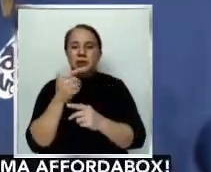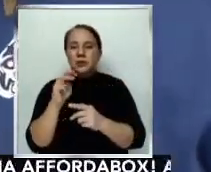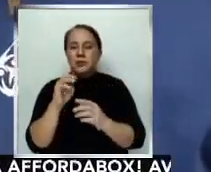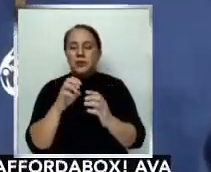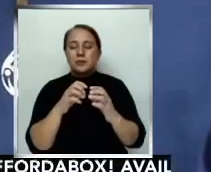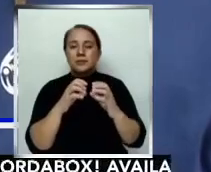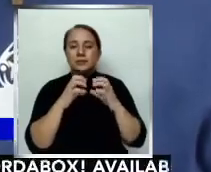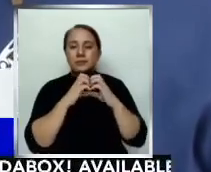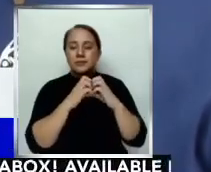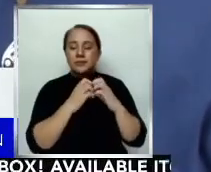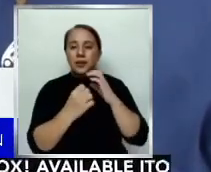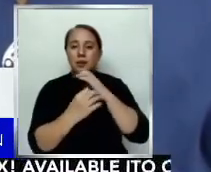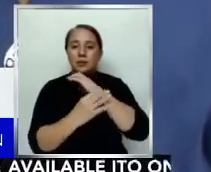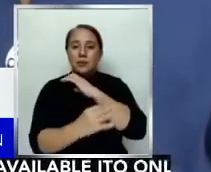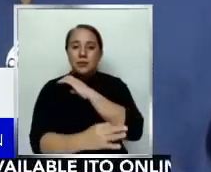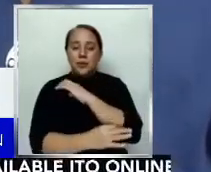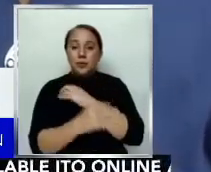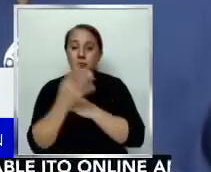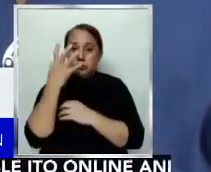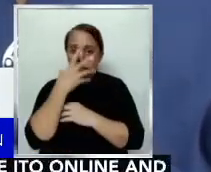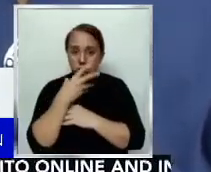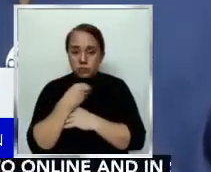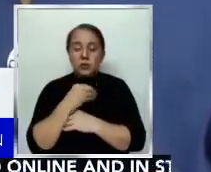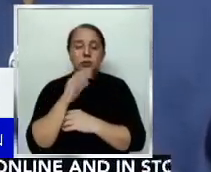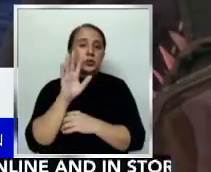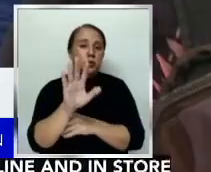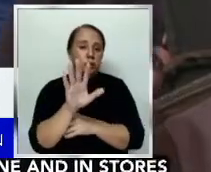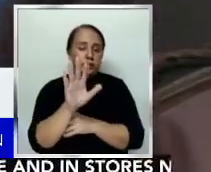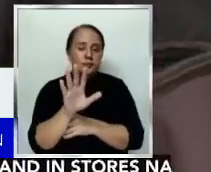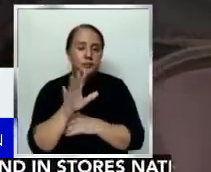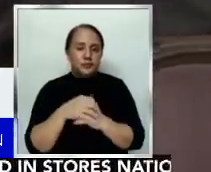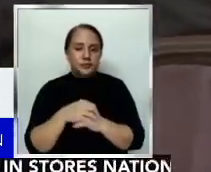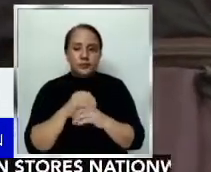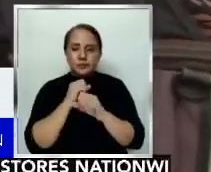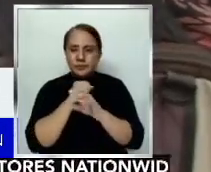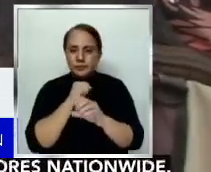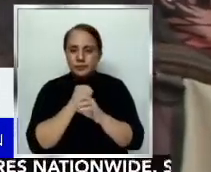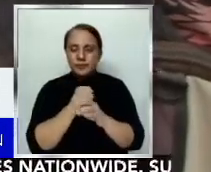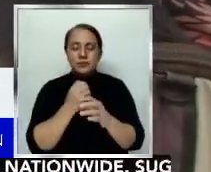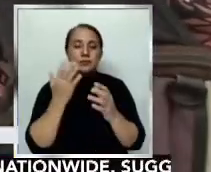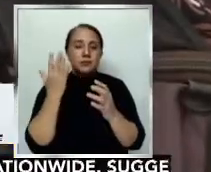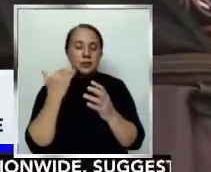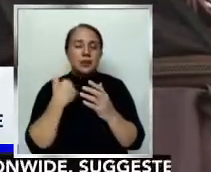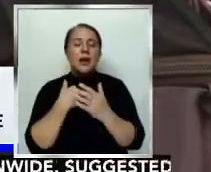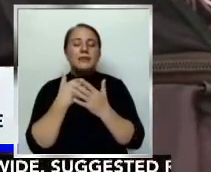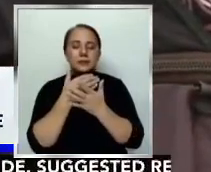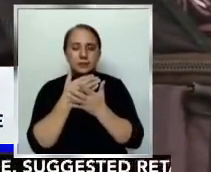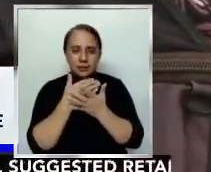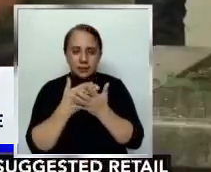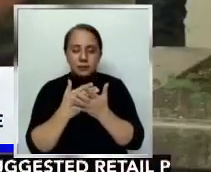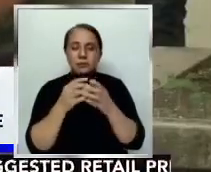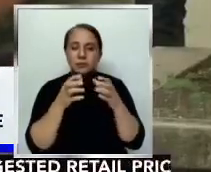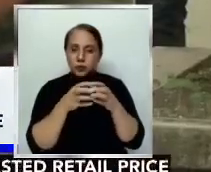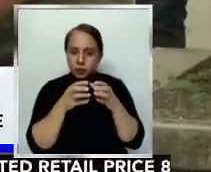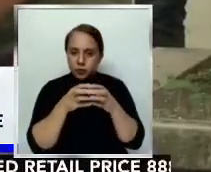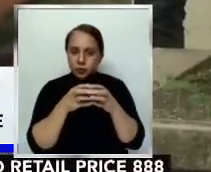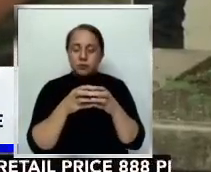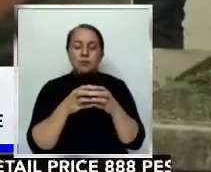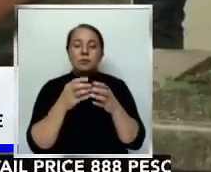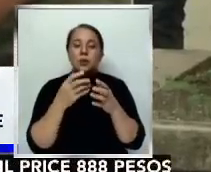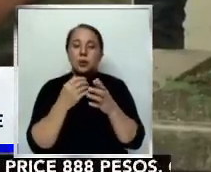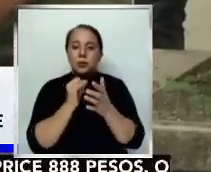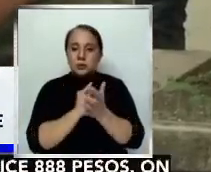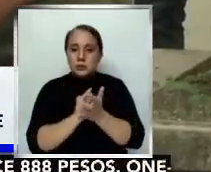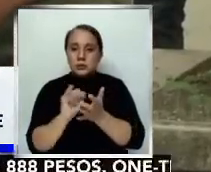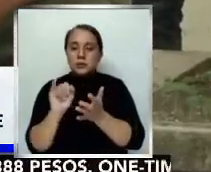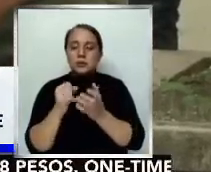actually maganda talaga yung inyong advocacy. Merong iilang mga grupo or institution na